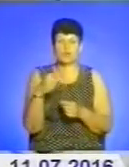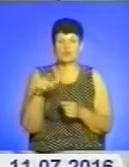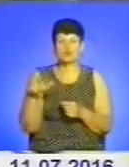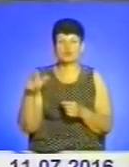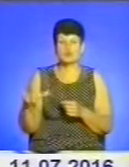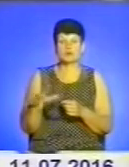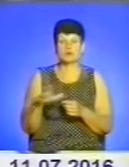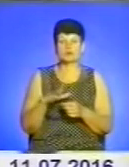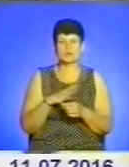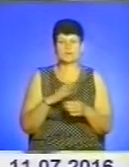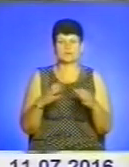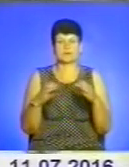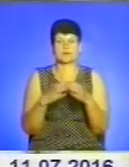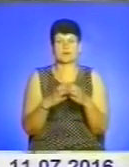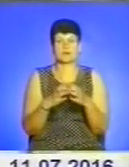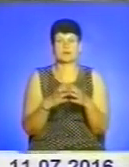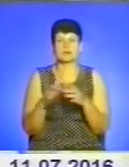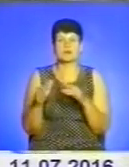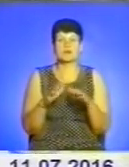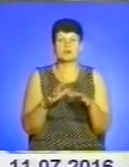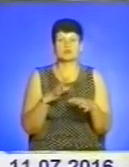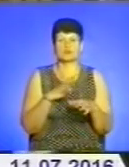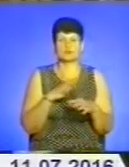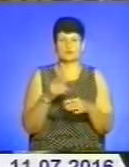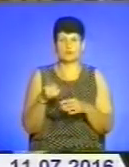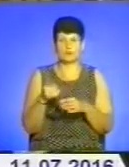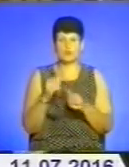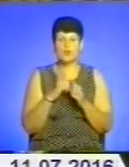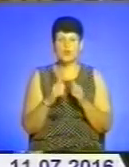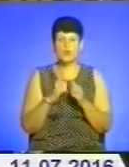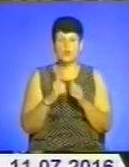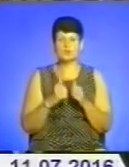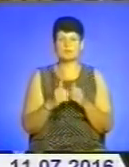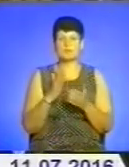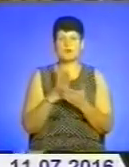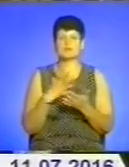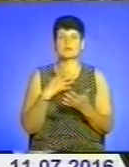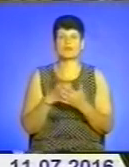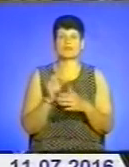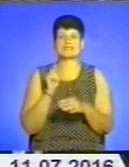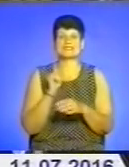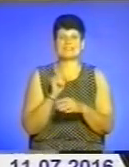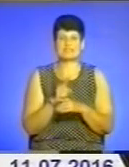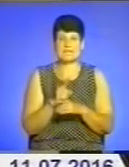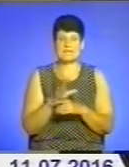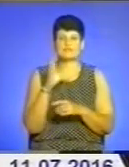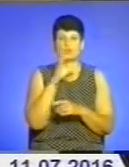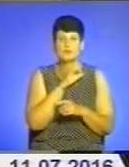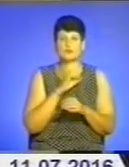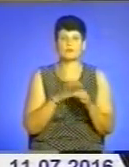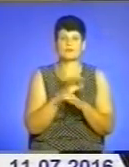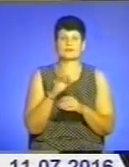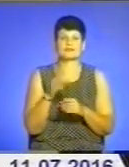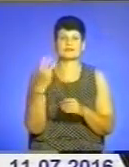кістяк злочинної зграї, що орудувала на Тернопіллі. Кожен зі зловмисників мав своє завдання у злодійському проєкті.